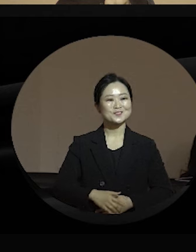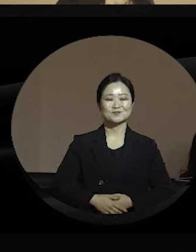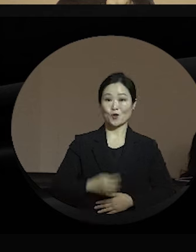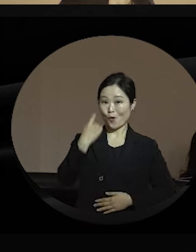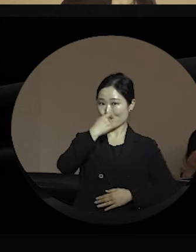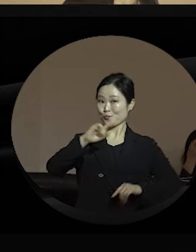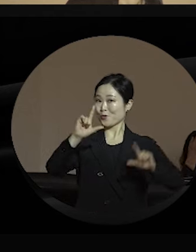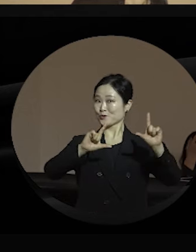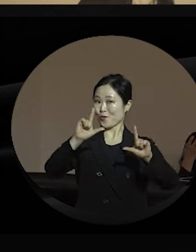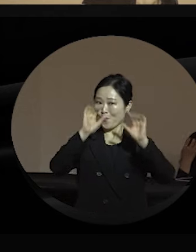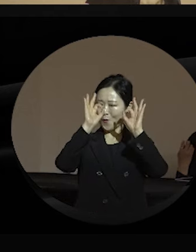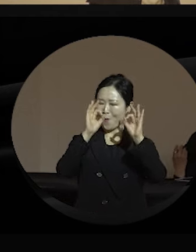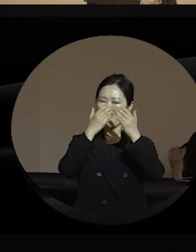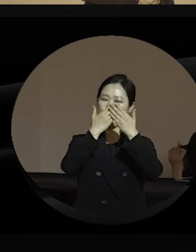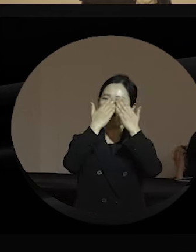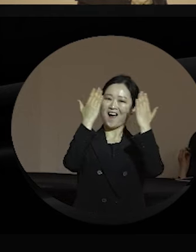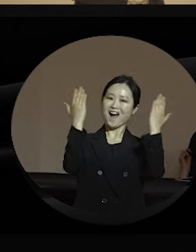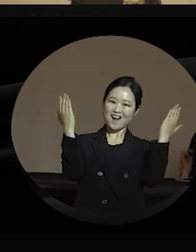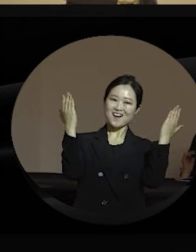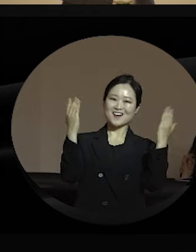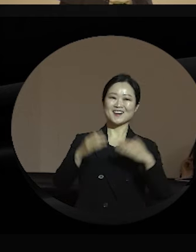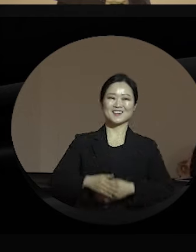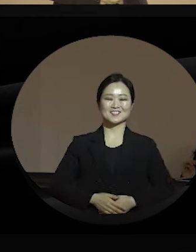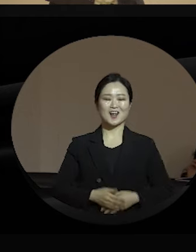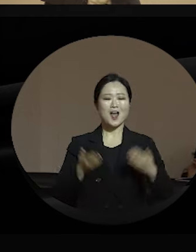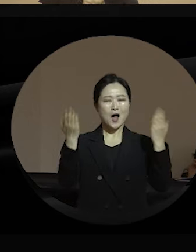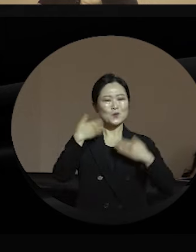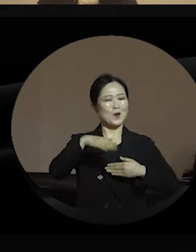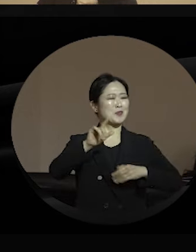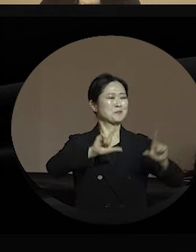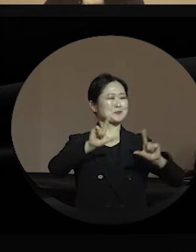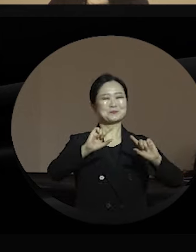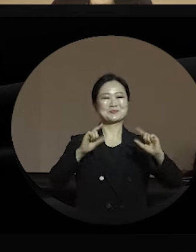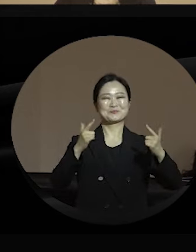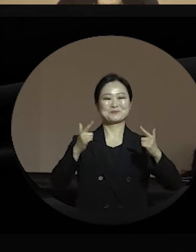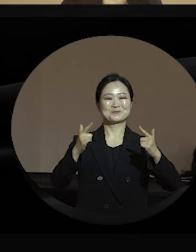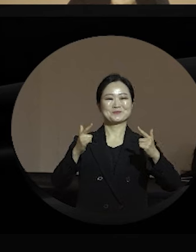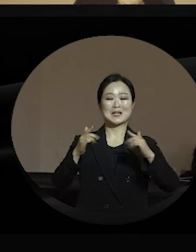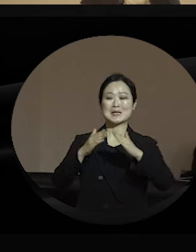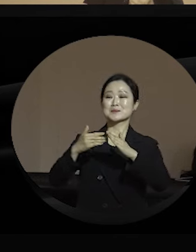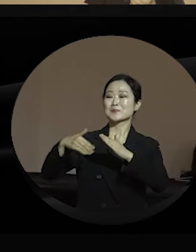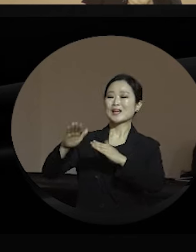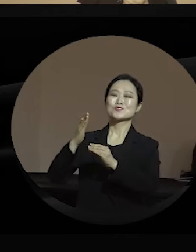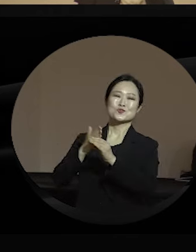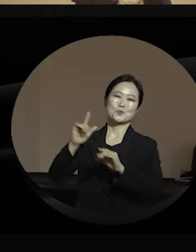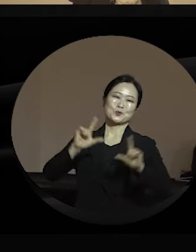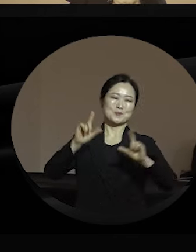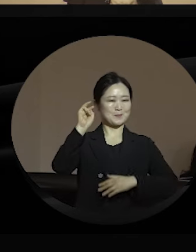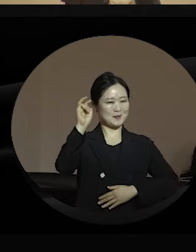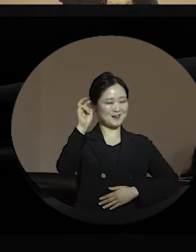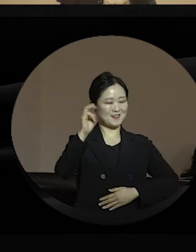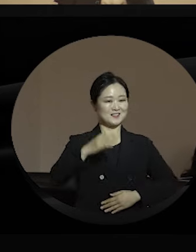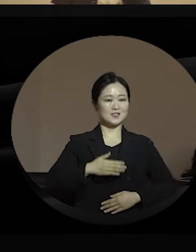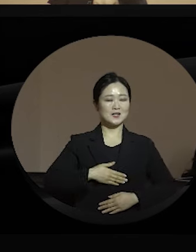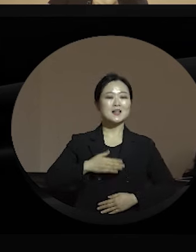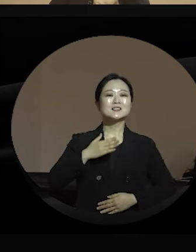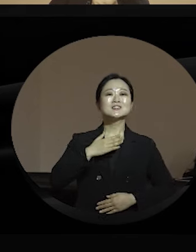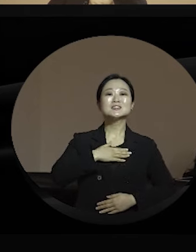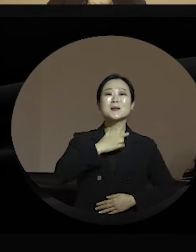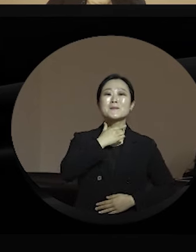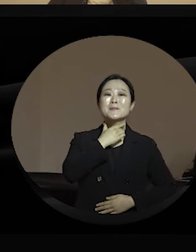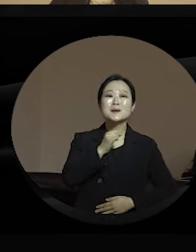표정. 표정이 너무 밝죠? 이렇게 학교 가는 학생들을 본 적이 별로 없어서 그러실 거예요. 제 인생의 소원 중에 하나가 아이들이